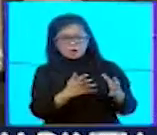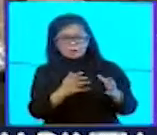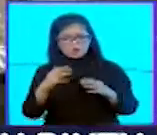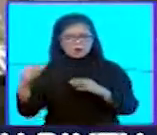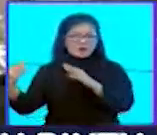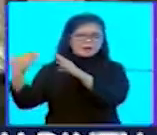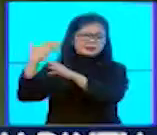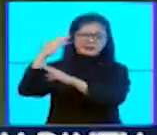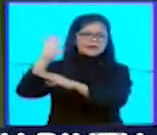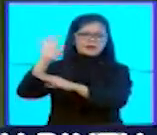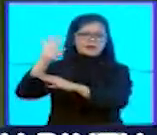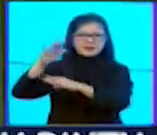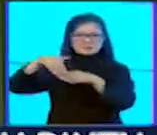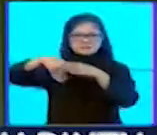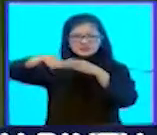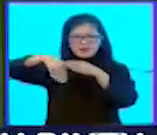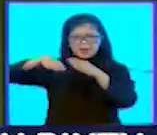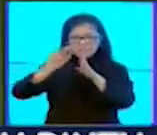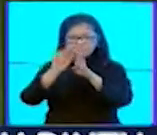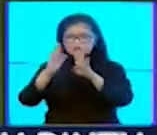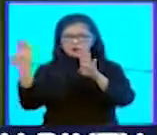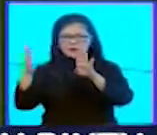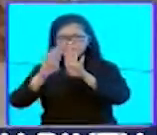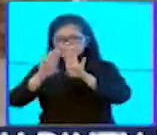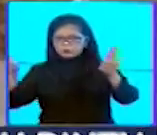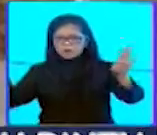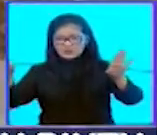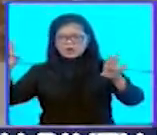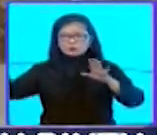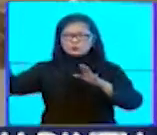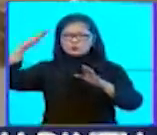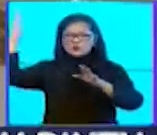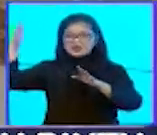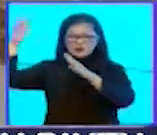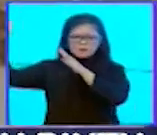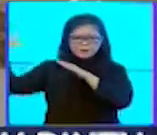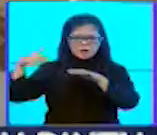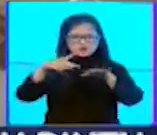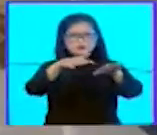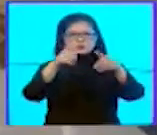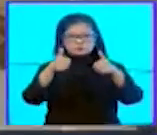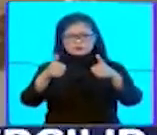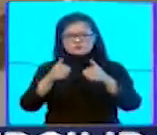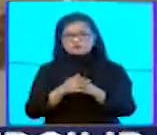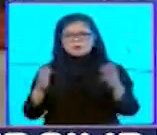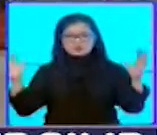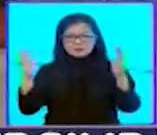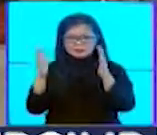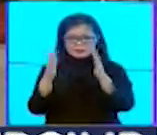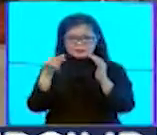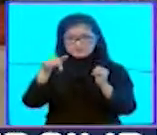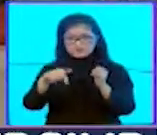selalu dibuka agar mendapatkan sirkulasi udara yang sehat. Pembelajaran tatap muka dilakukan secara bergilir. Hari Senin ini hanya